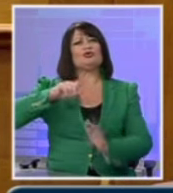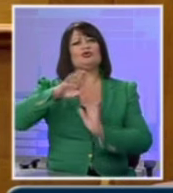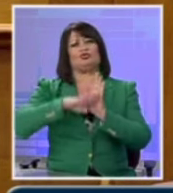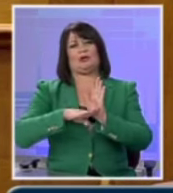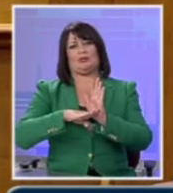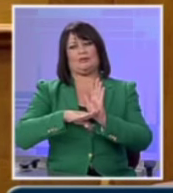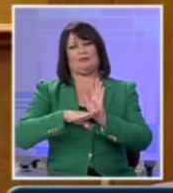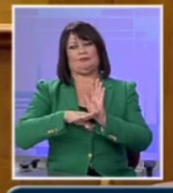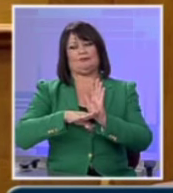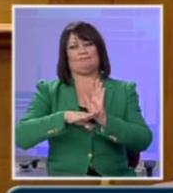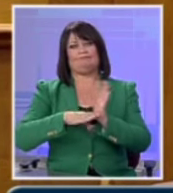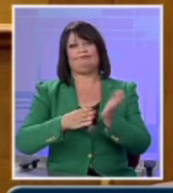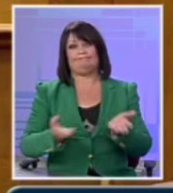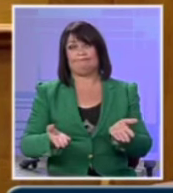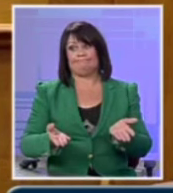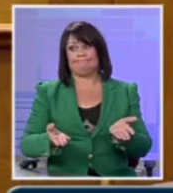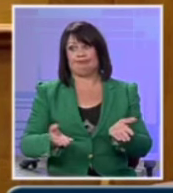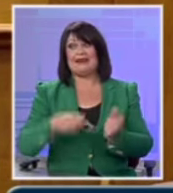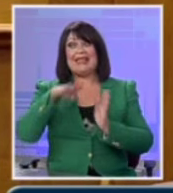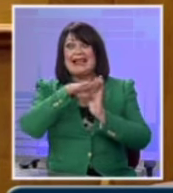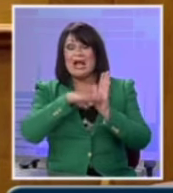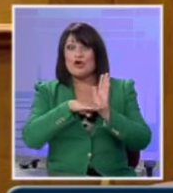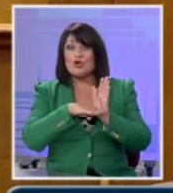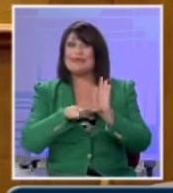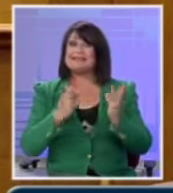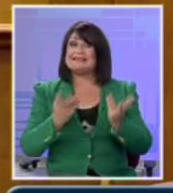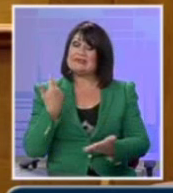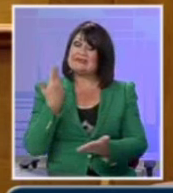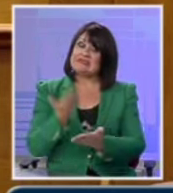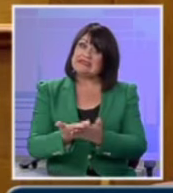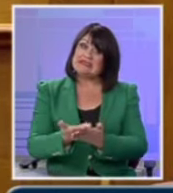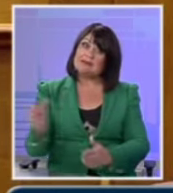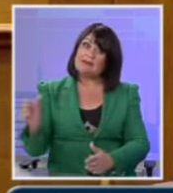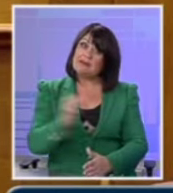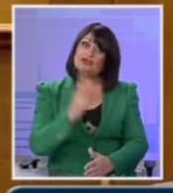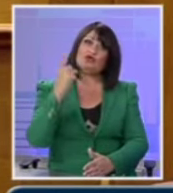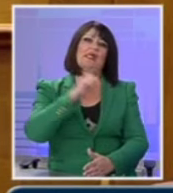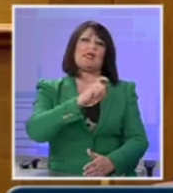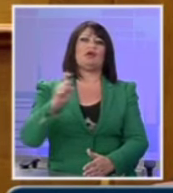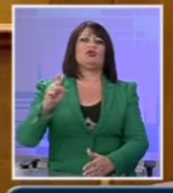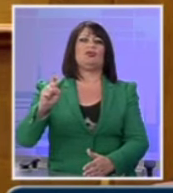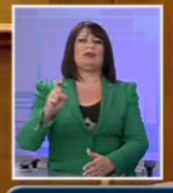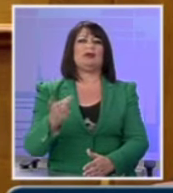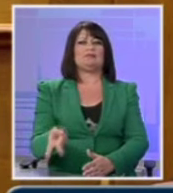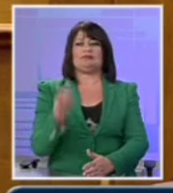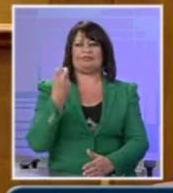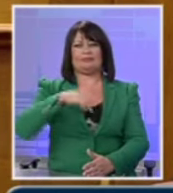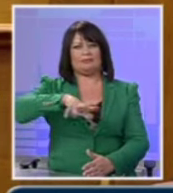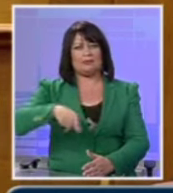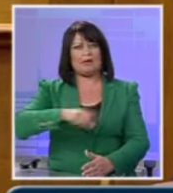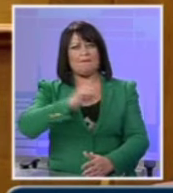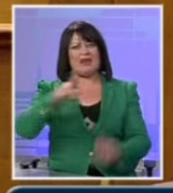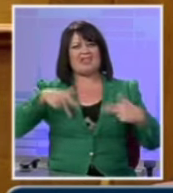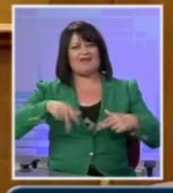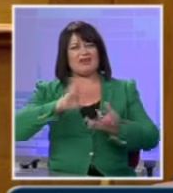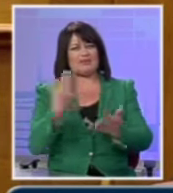κανόνες. Είναι κανόνας που ζητήσαμε πίσω τα 10 εκατομμύρια που είχαν πάρει ΜΚΟ χωρίς παραστατικά